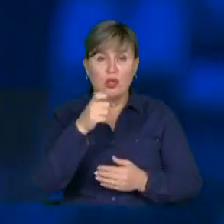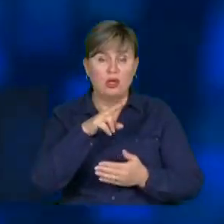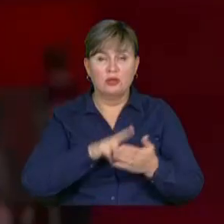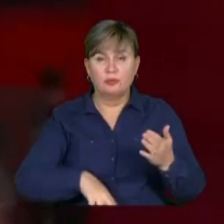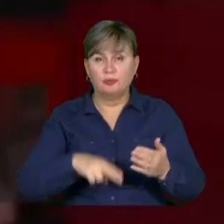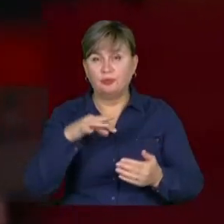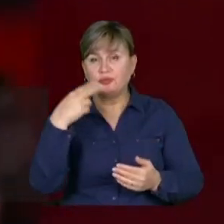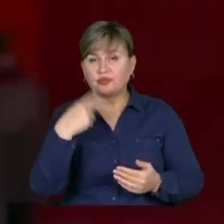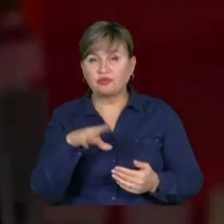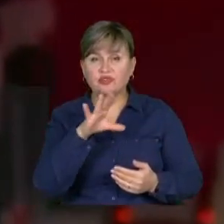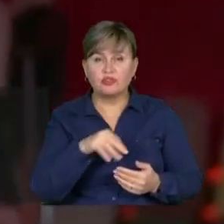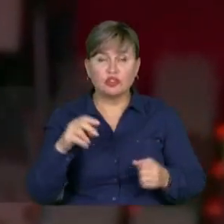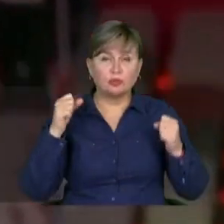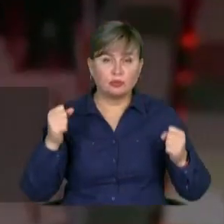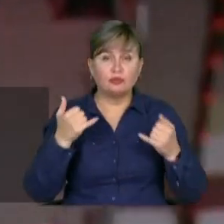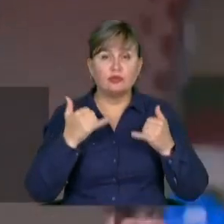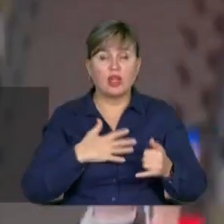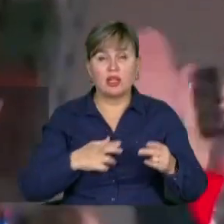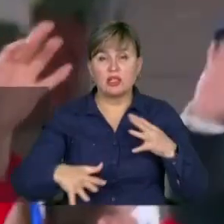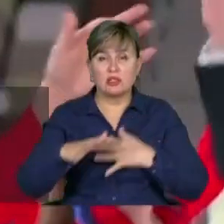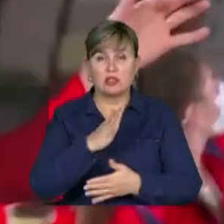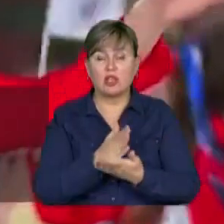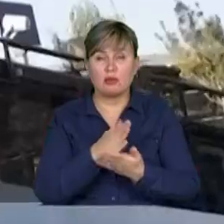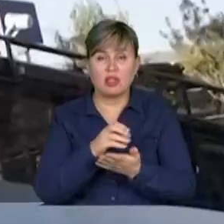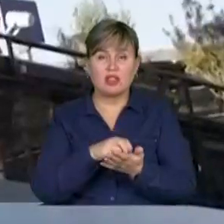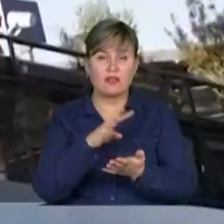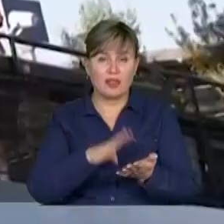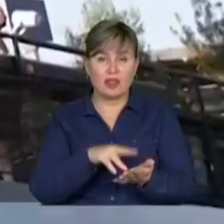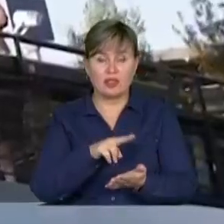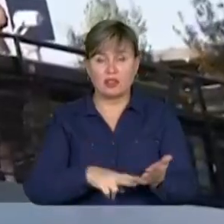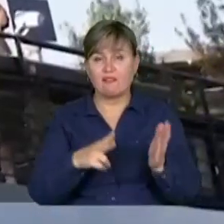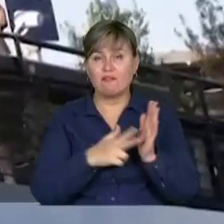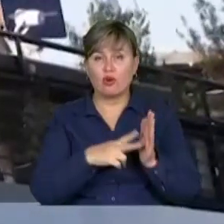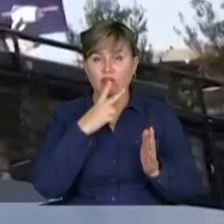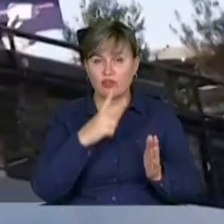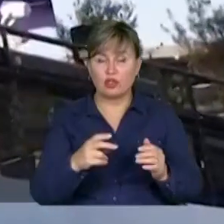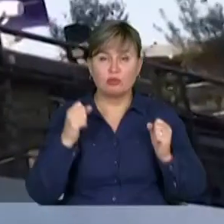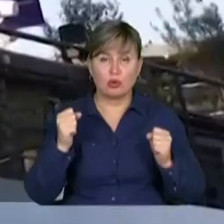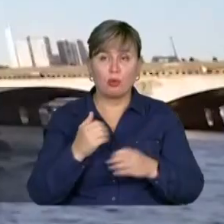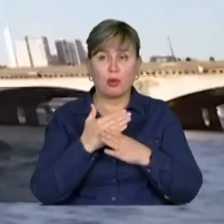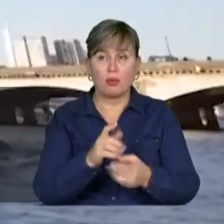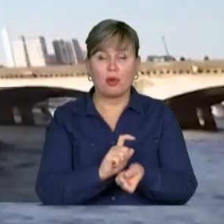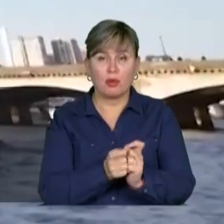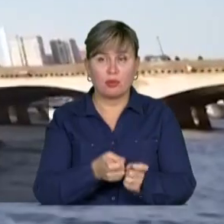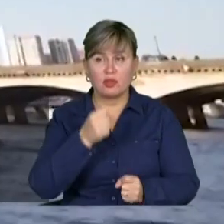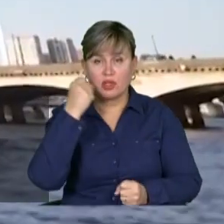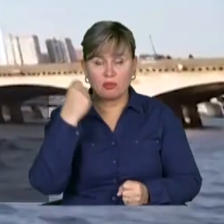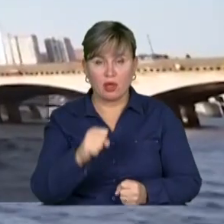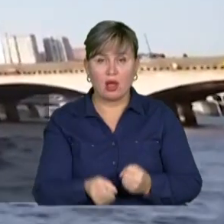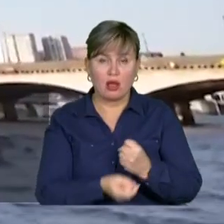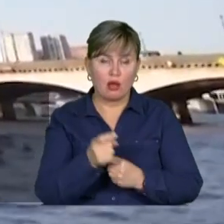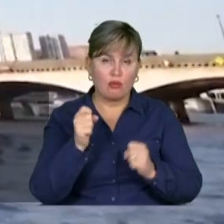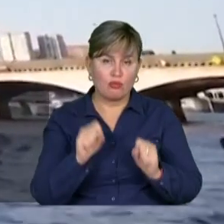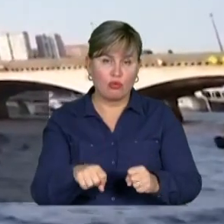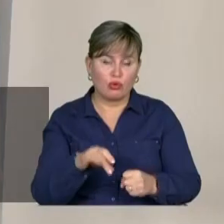по 20 видам спорта. Сейчас наша страна имеет 19 лицензий по 8 видам спорта. Помогать в борьбе за победу, как оказалось, могут